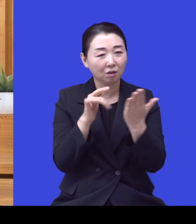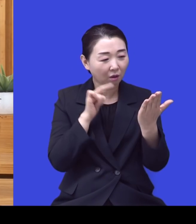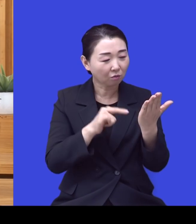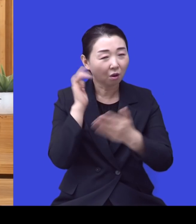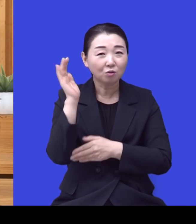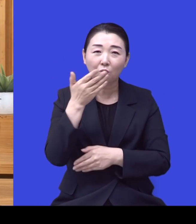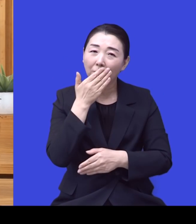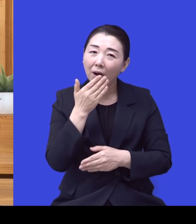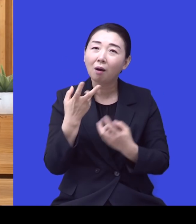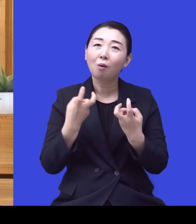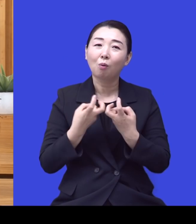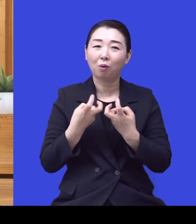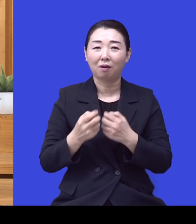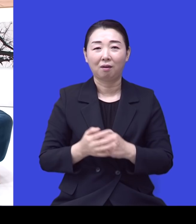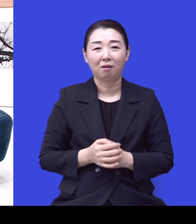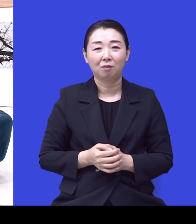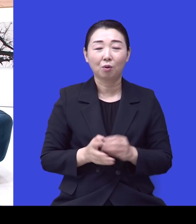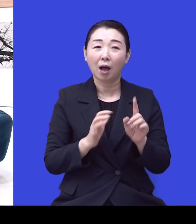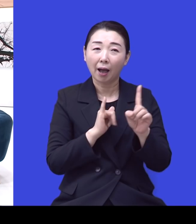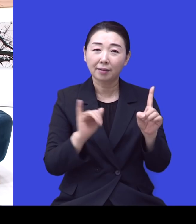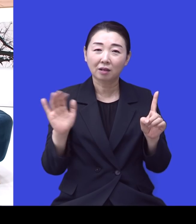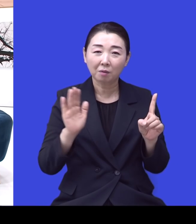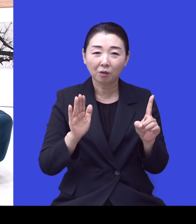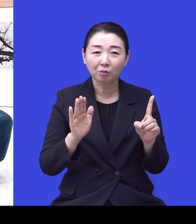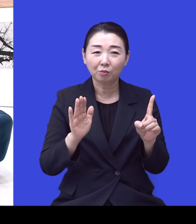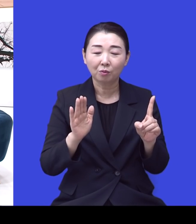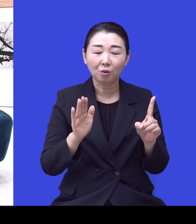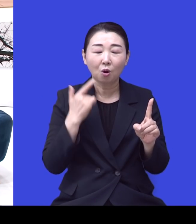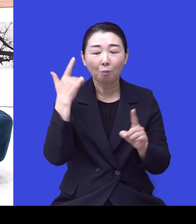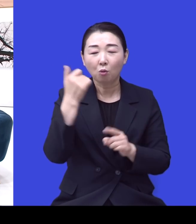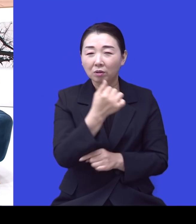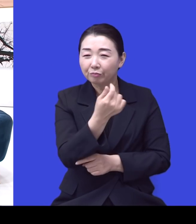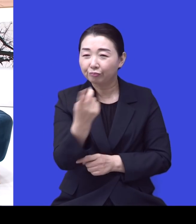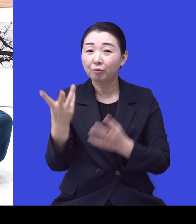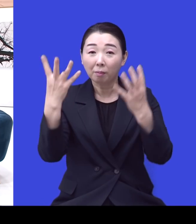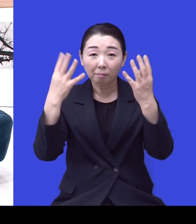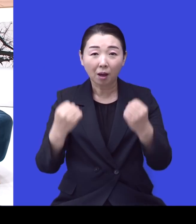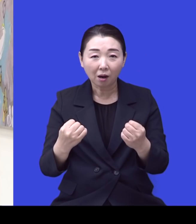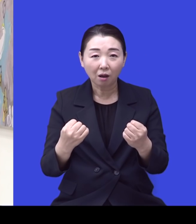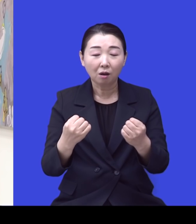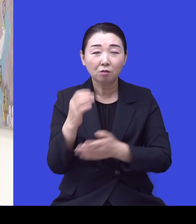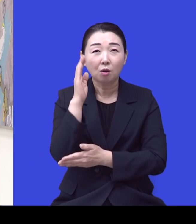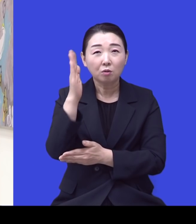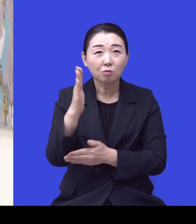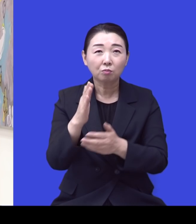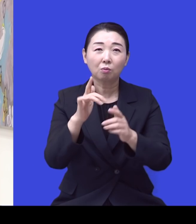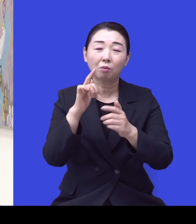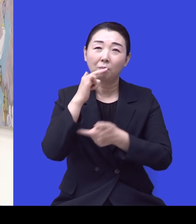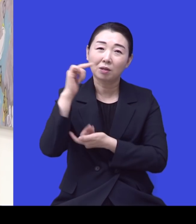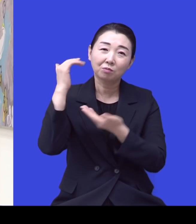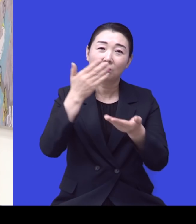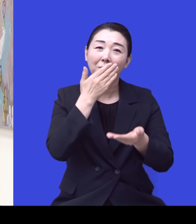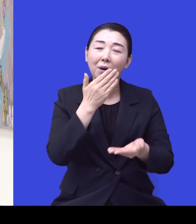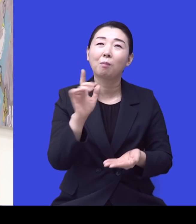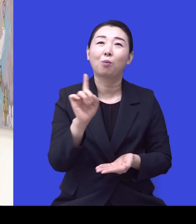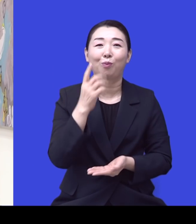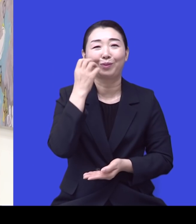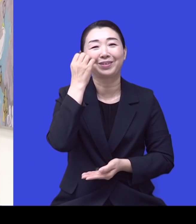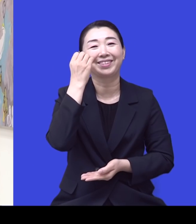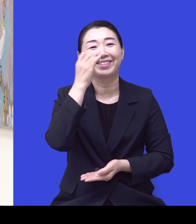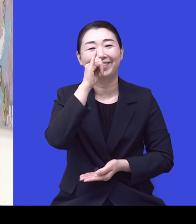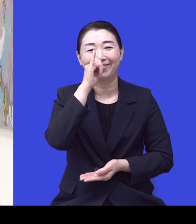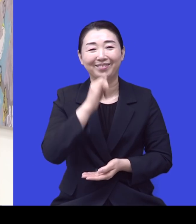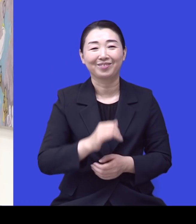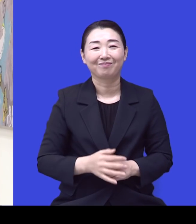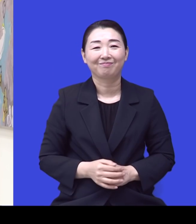설교를 할 수 있을까? 그것도 한 사람이 아니라 수천만의 목사님들이 어떻게 저렇게 설교 말씀을 할 수 있을까? 그것이 굉장히 신기하다고 느꼈던